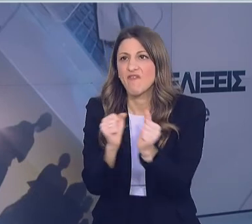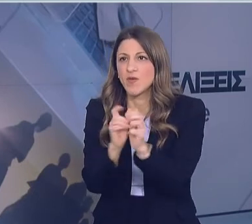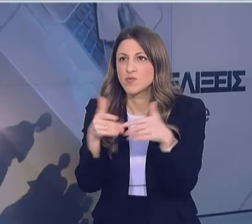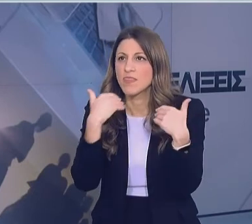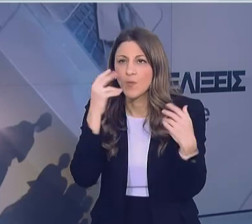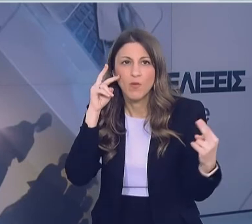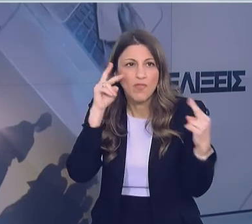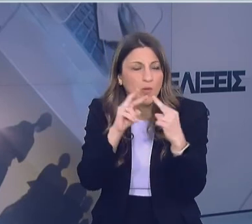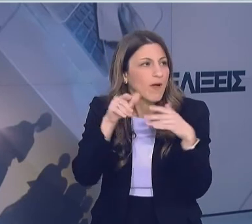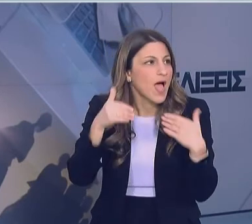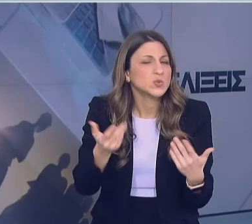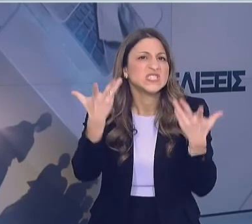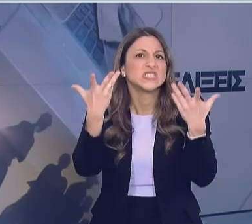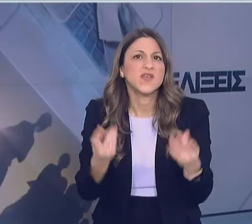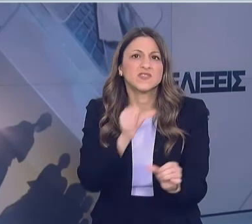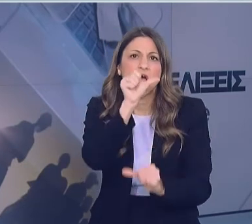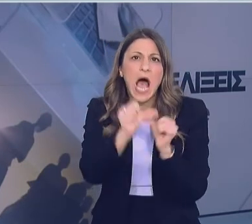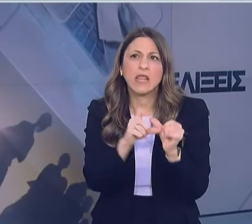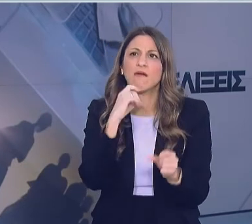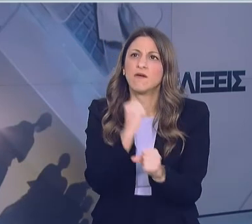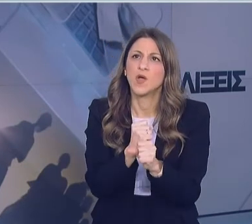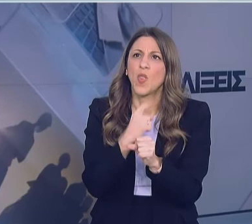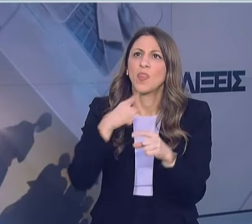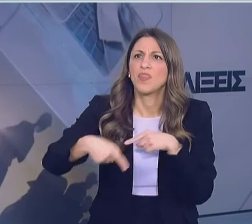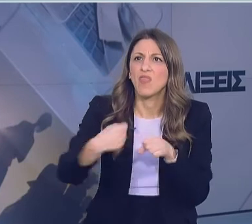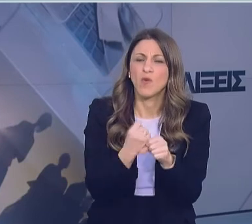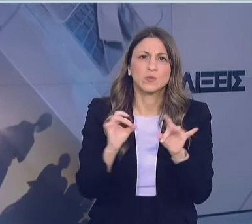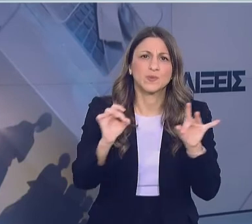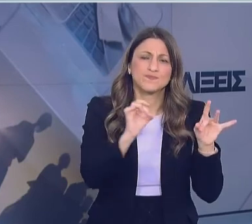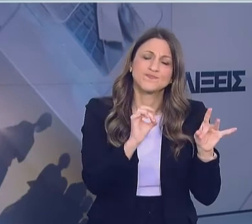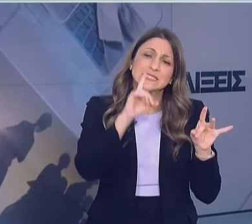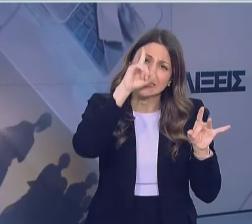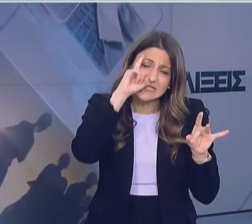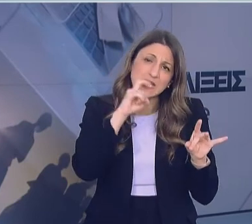γειτονιάς, να αλλάξουμε τις συνήθειές μας, να παραμείνουμε στα σπίτια μας, αλλά αυτό είναι